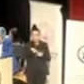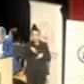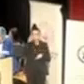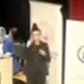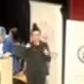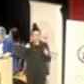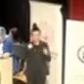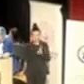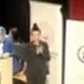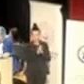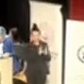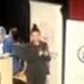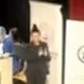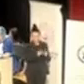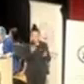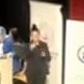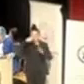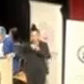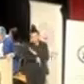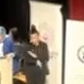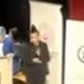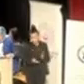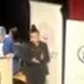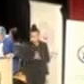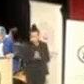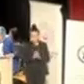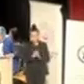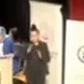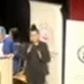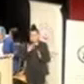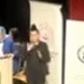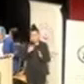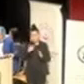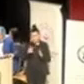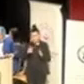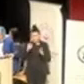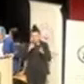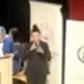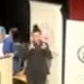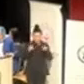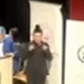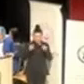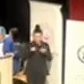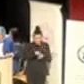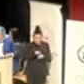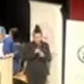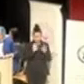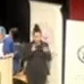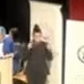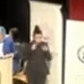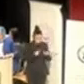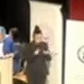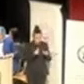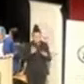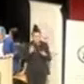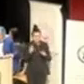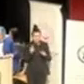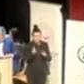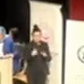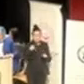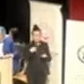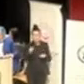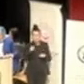çalışmalar oldukça kapsamlı ve ayrıntılıdır. Böylelikle bu ihlallerin önlenmesi sağlanmıştır. Yeterli korunan donatılmış ve güvenlik zafiyetlerine izlenilmiş bir